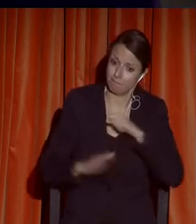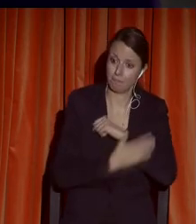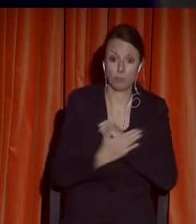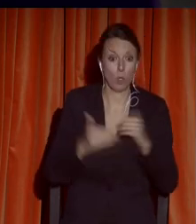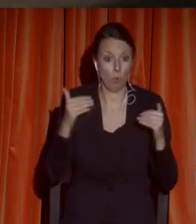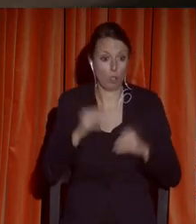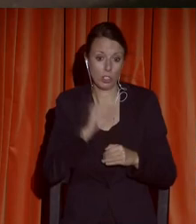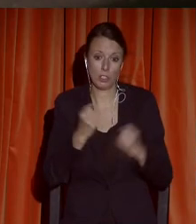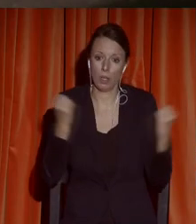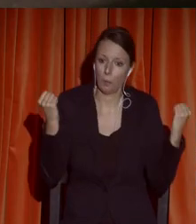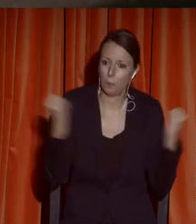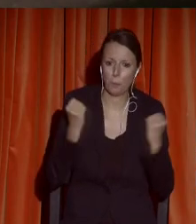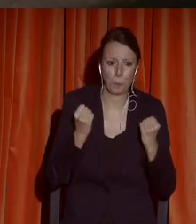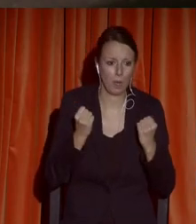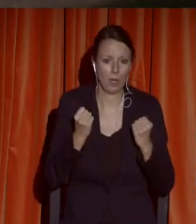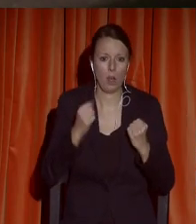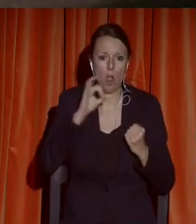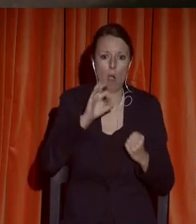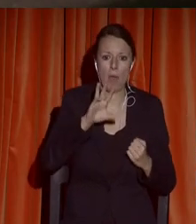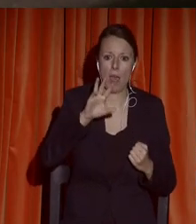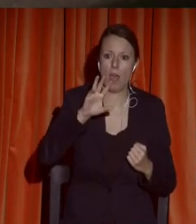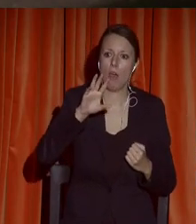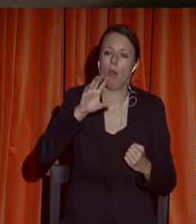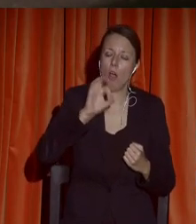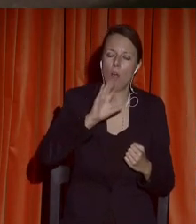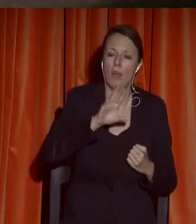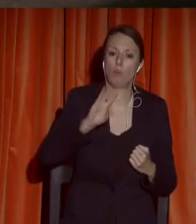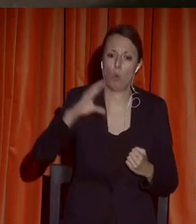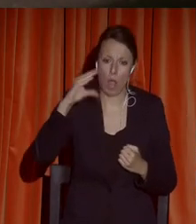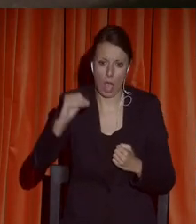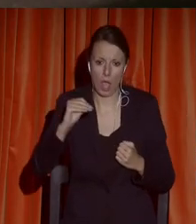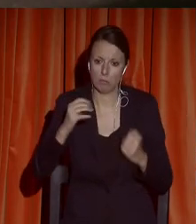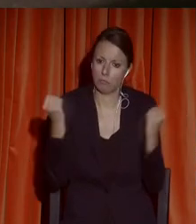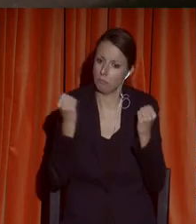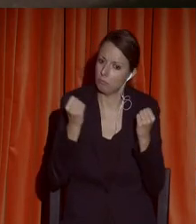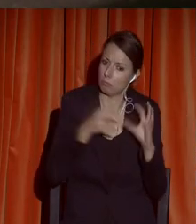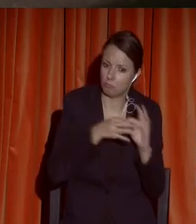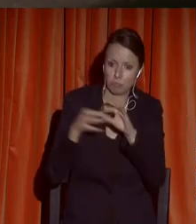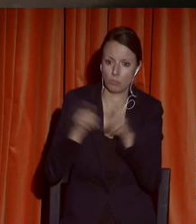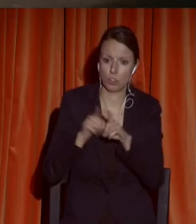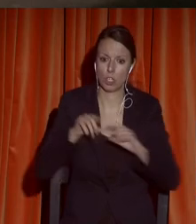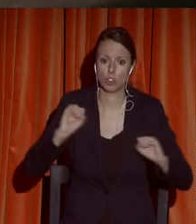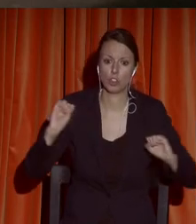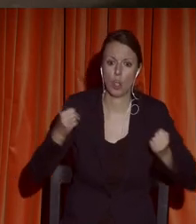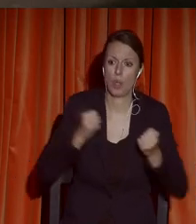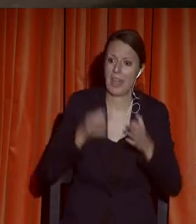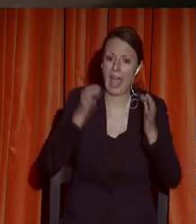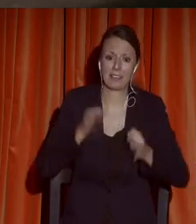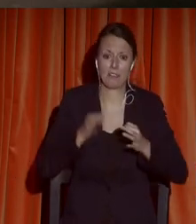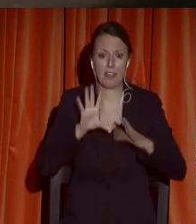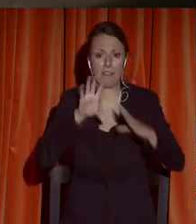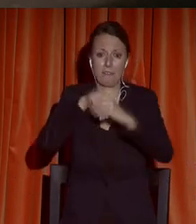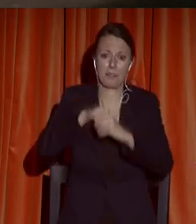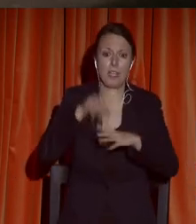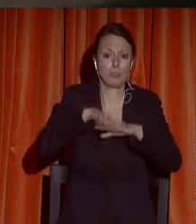jeszcze większego OBWE, do aktywnego uczestnictwa w strukturach NATO. Tak czy siak,